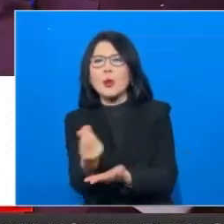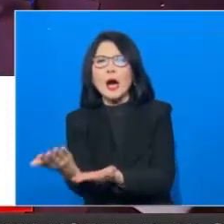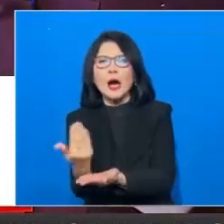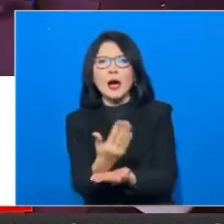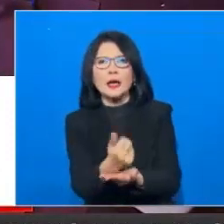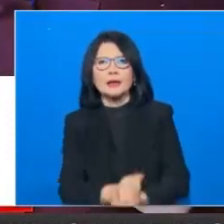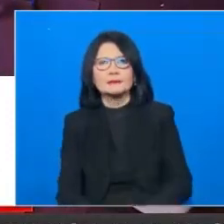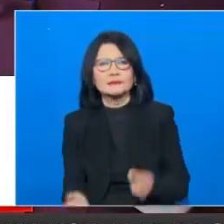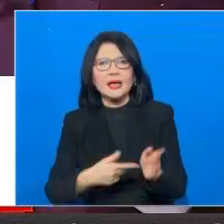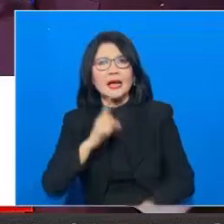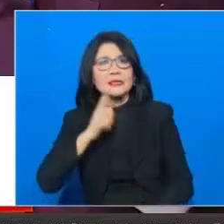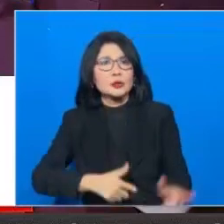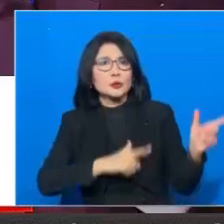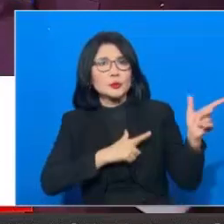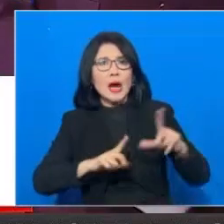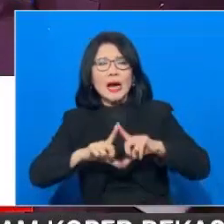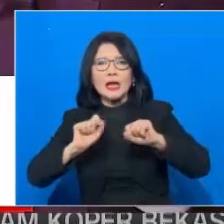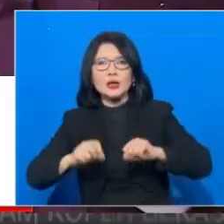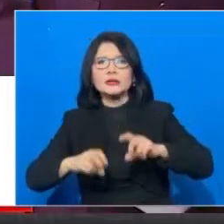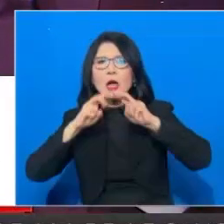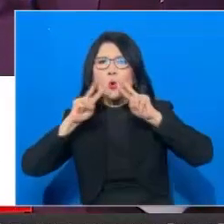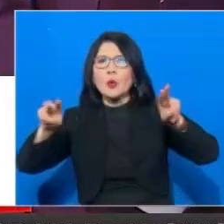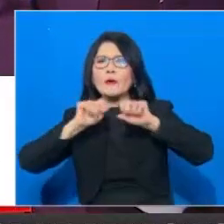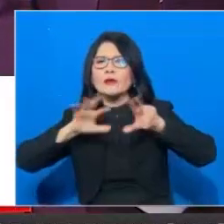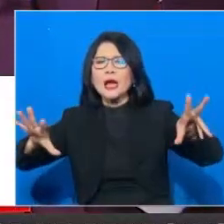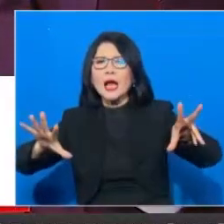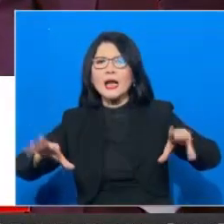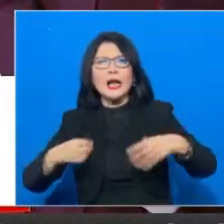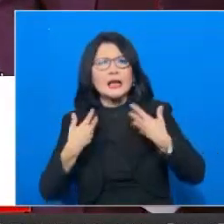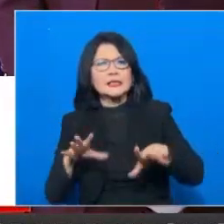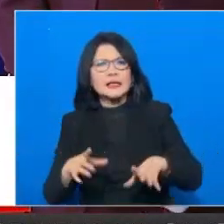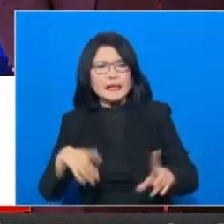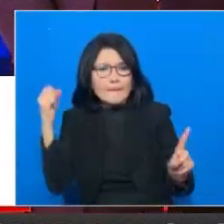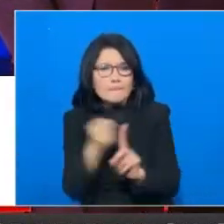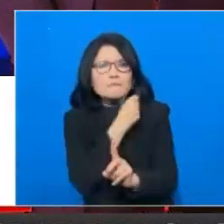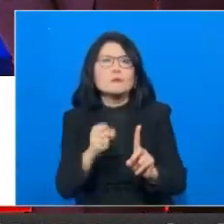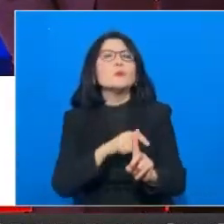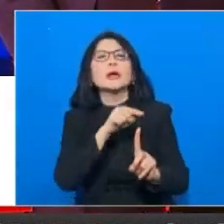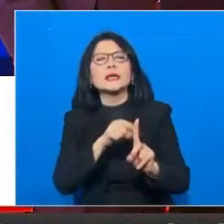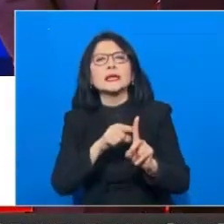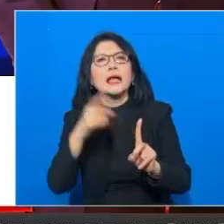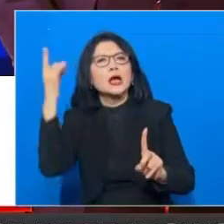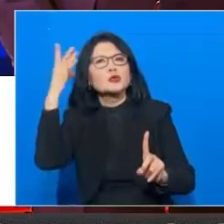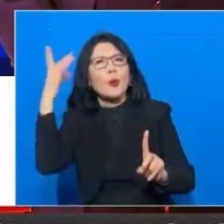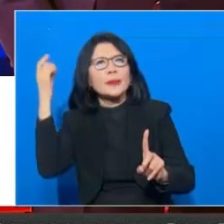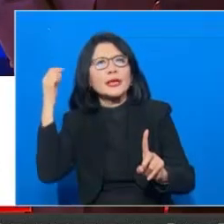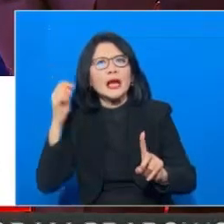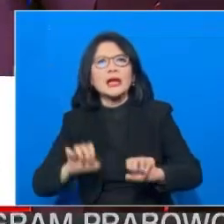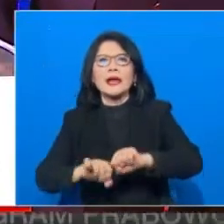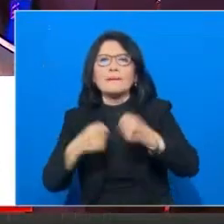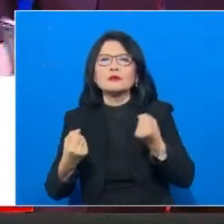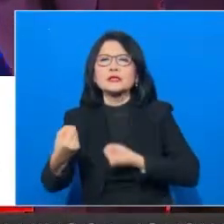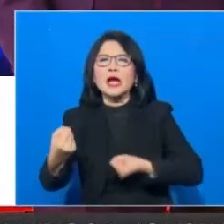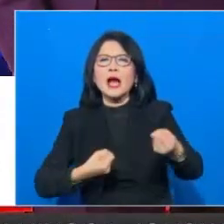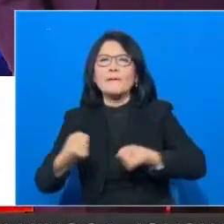Bogor, seorang prajurit TNI Angkatan Laut menjadi viral di media sosial usai diduga menganiaya sopir dan merusak mobil catering. Keduanya